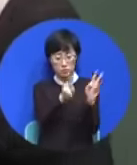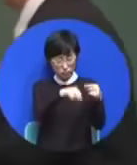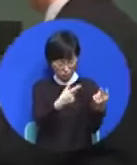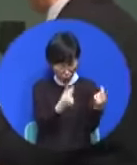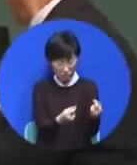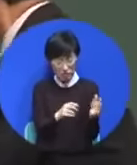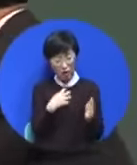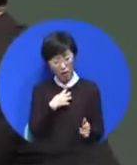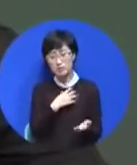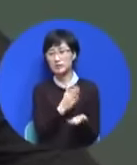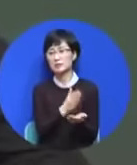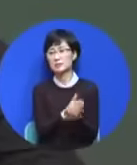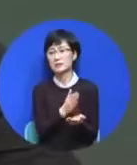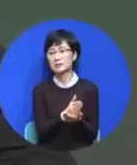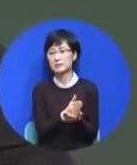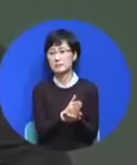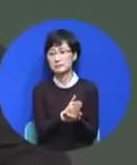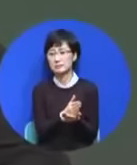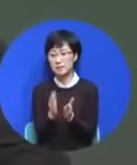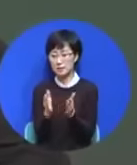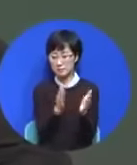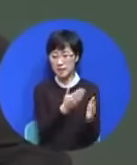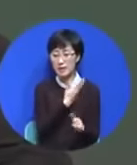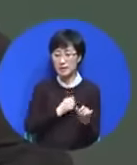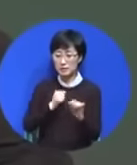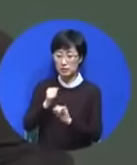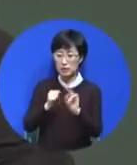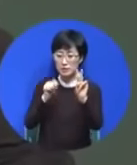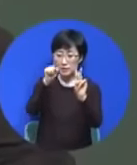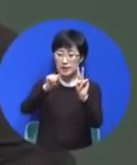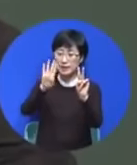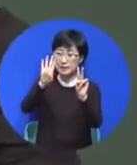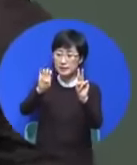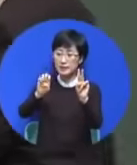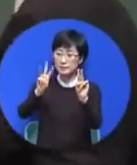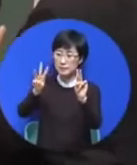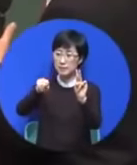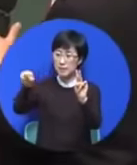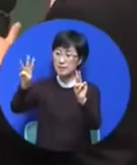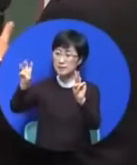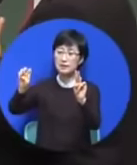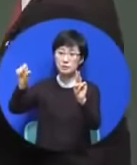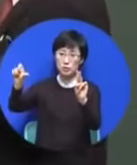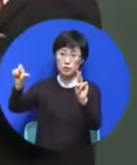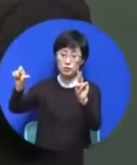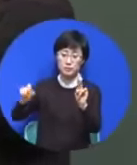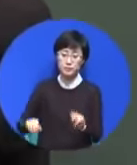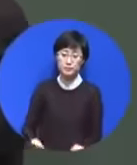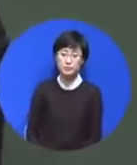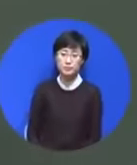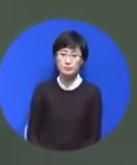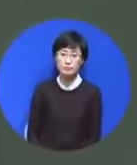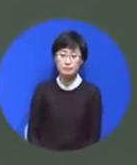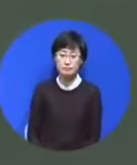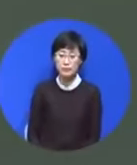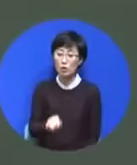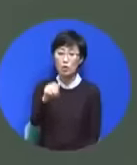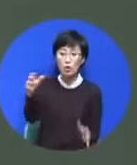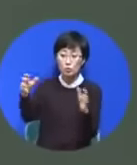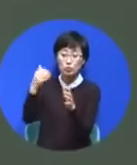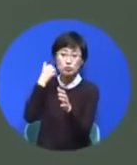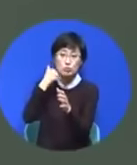없어요 자 보세요 사 2장 43절 45절 어떤